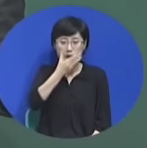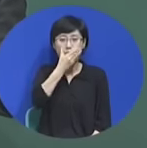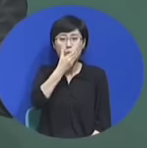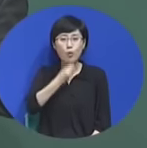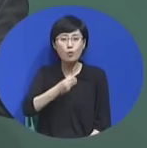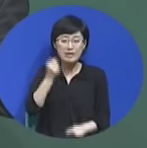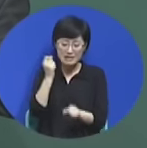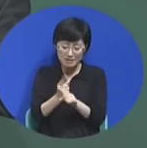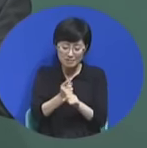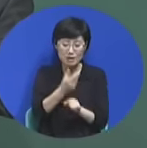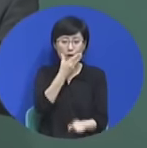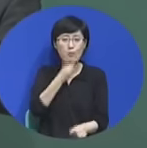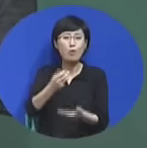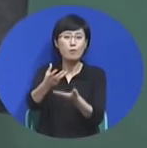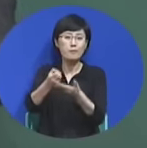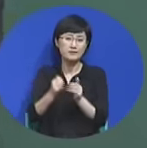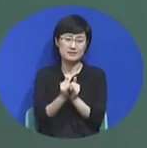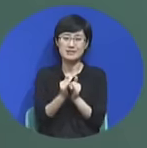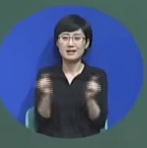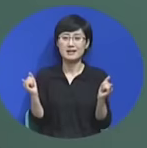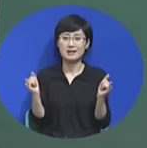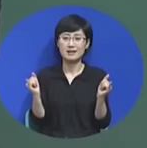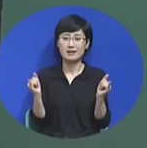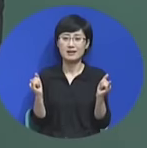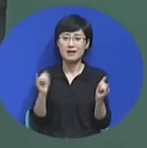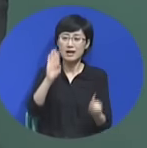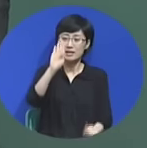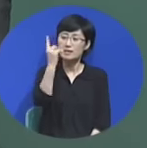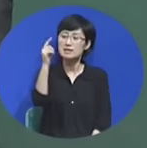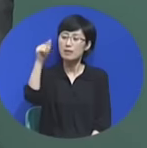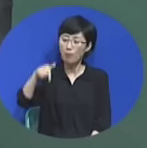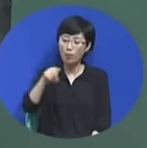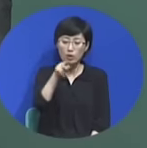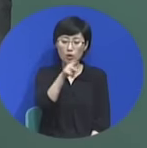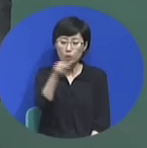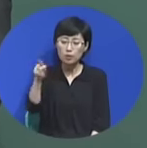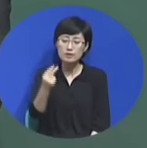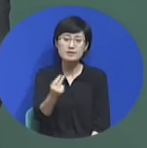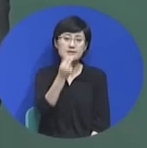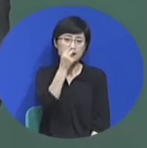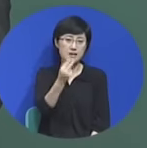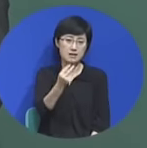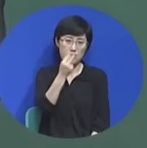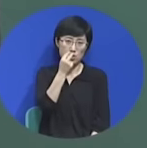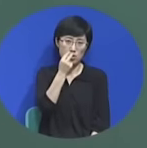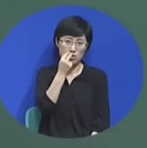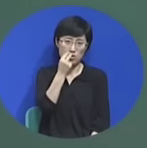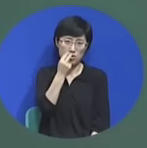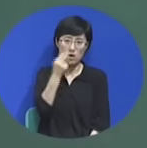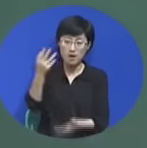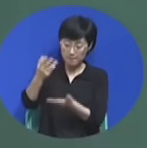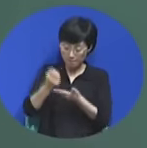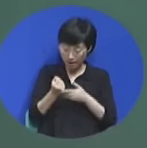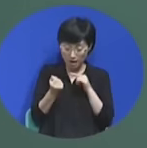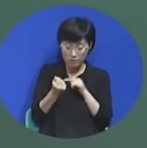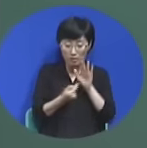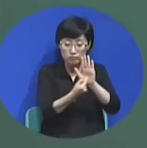那你们会成为什么样的人呢？会成为有福的人。 맞습니까, 여러분? 对不对？ 여러분 이 복이 이 생명이 어떻게 우리에게 우리의 삶 속에서 나타난지